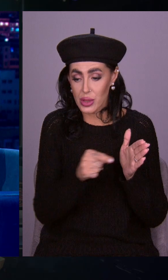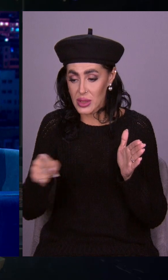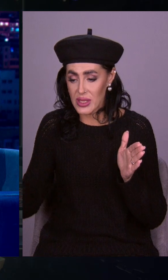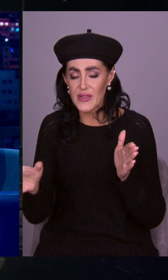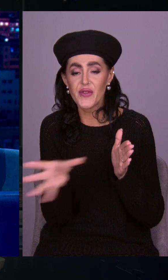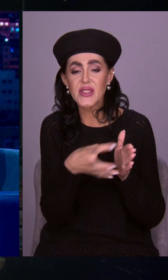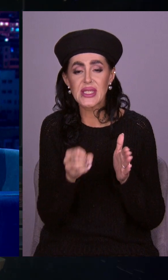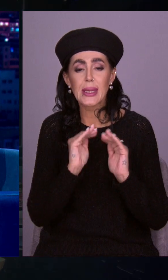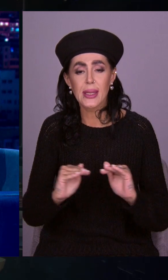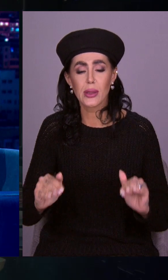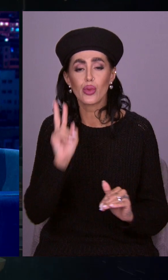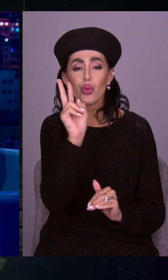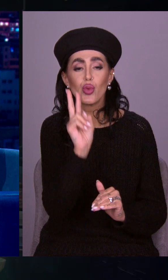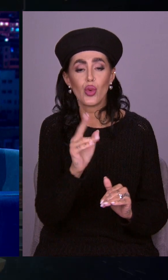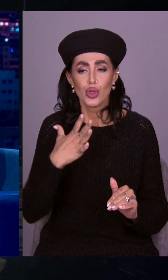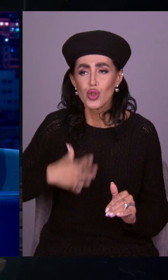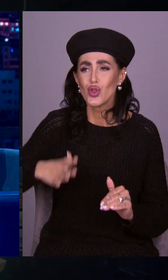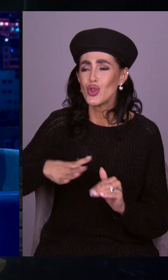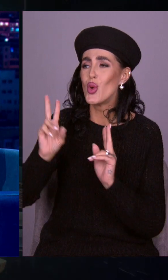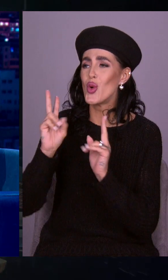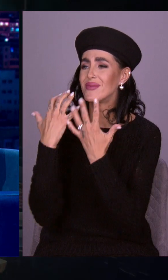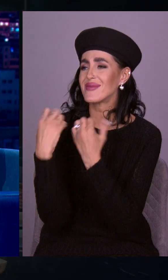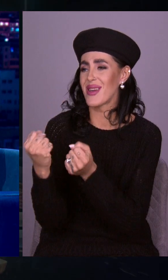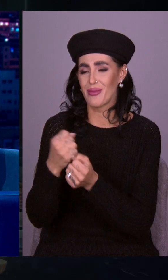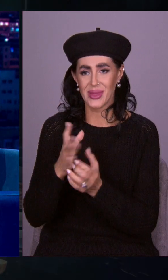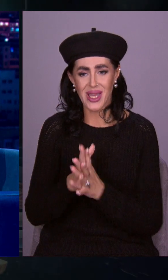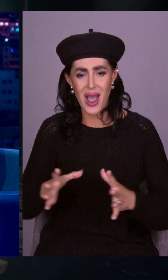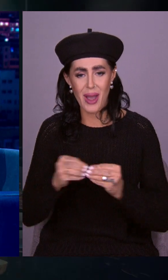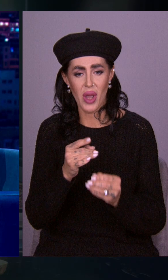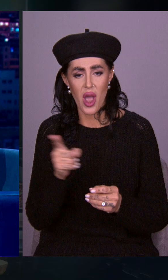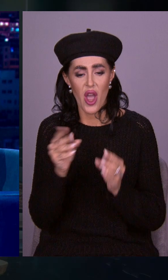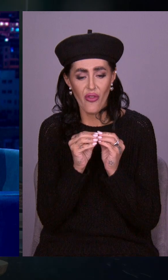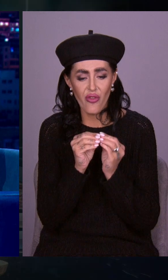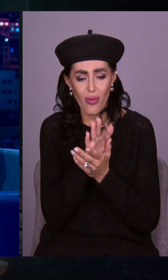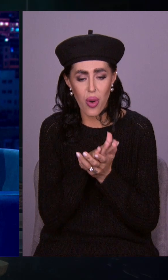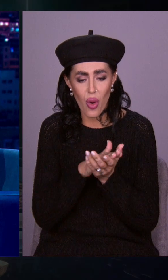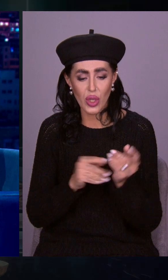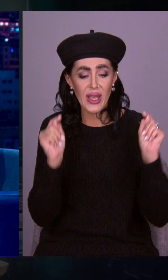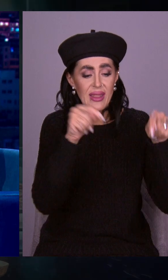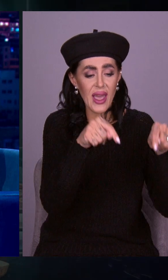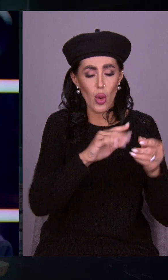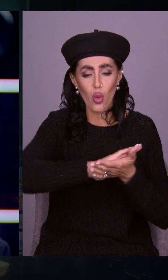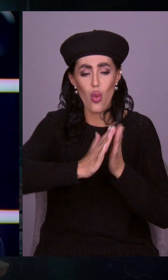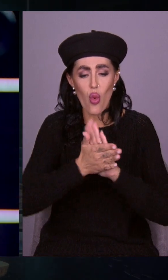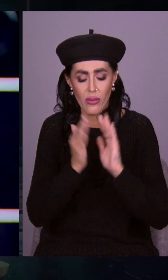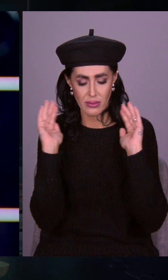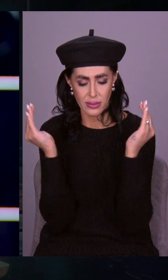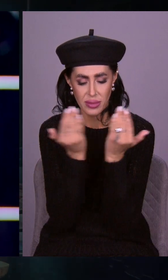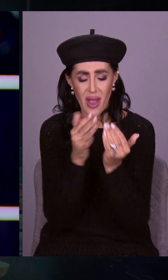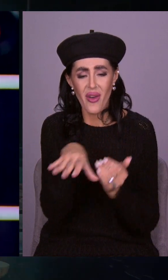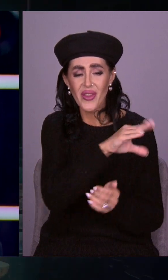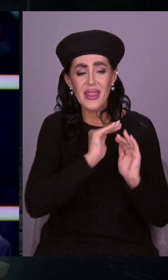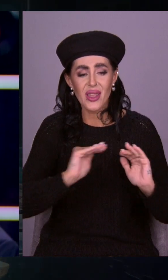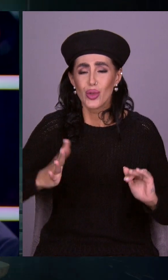діти, які вже, напевно, чекають тебе, вони продовжують жити в тих умовах. Вони, може, і непогані... А вони ж чекають ще